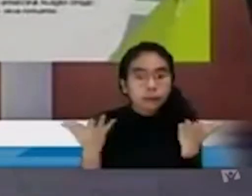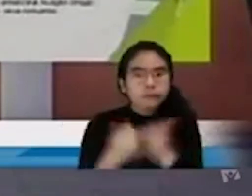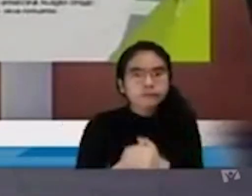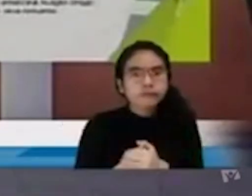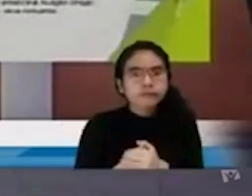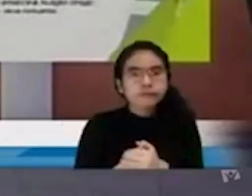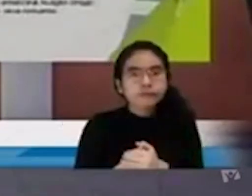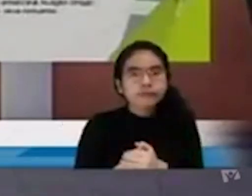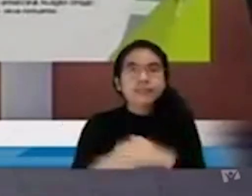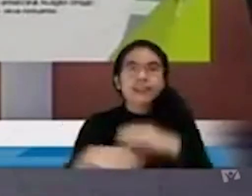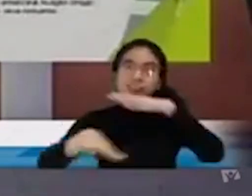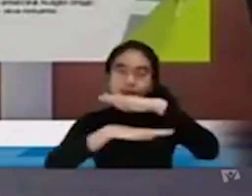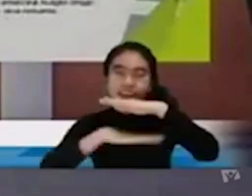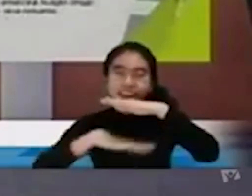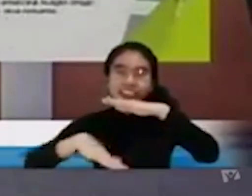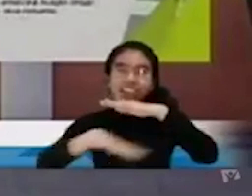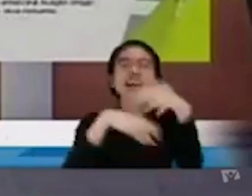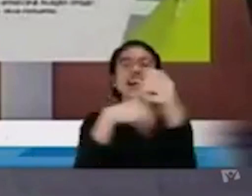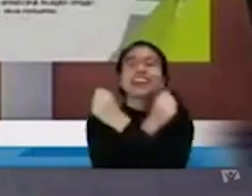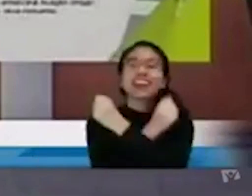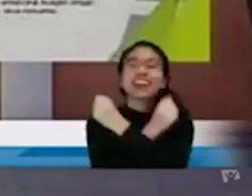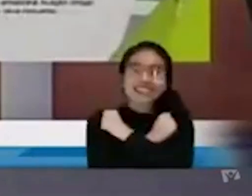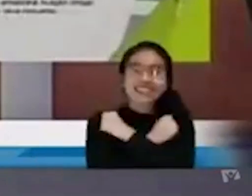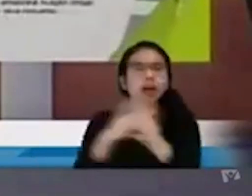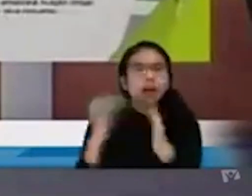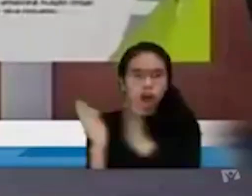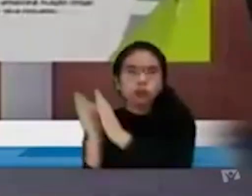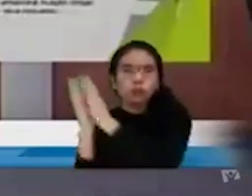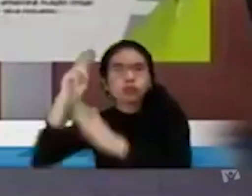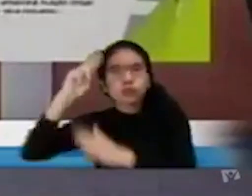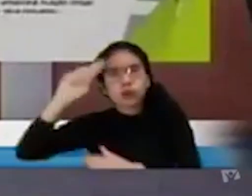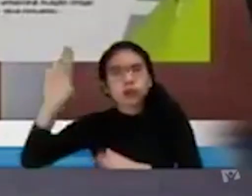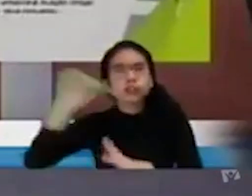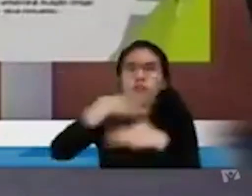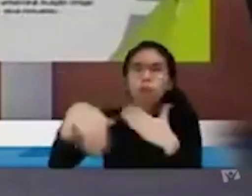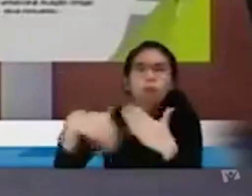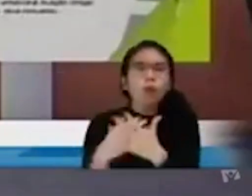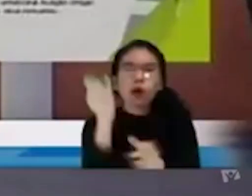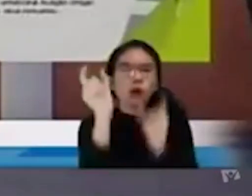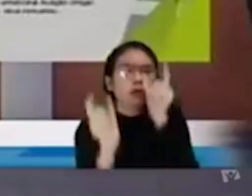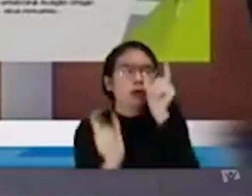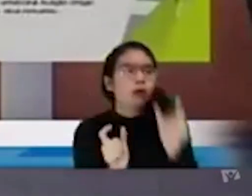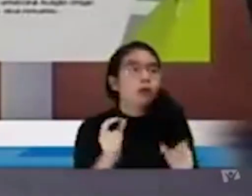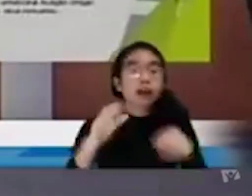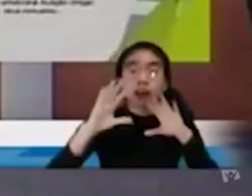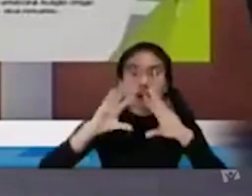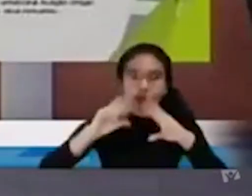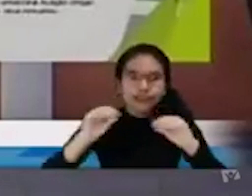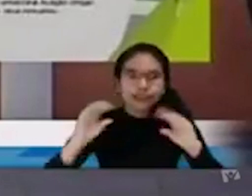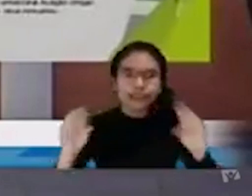Puji Tuhan, karena semua pekerja di rumah sakit merasakan bagaimana